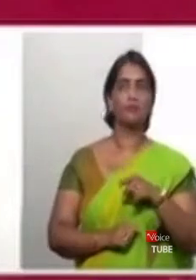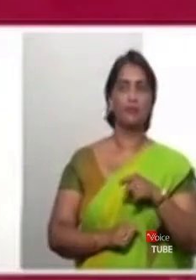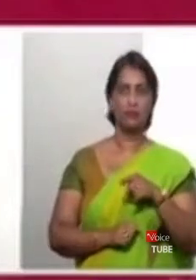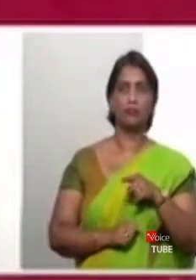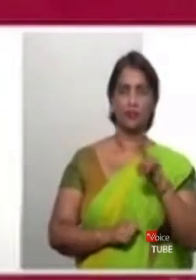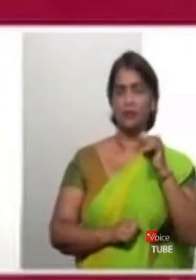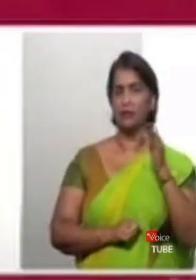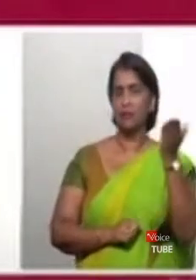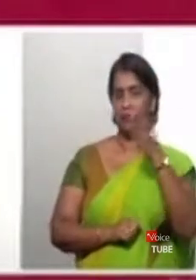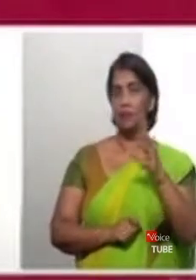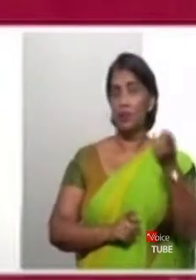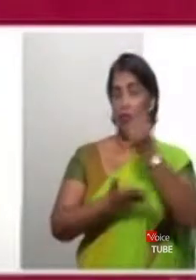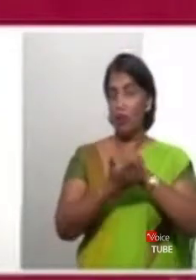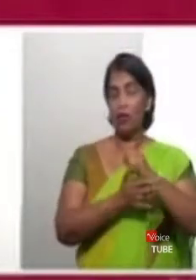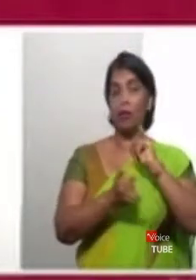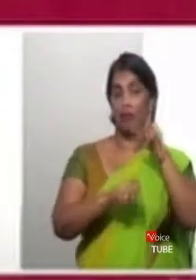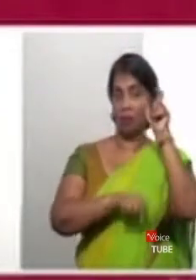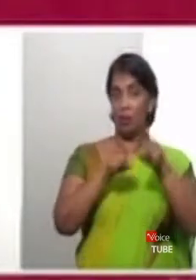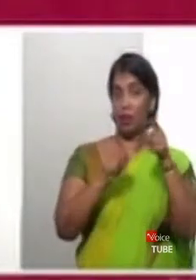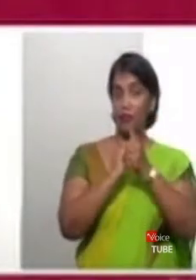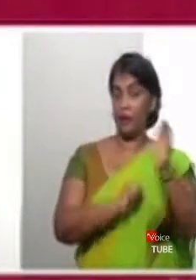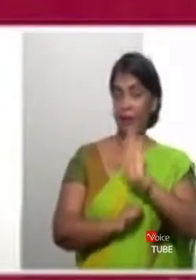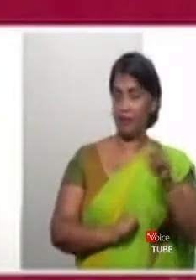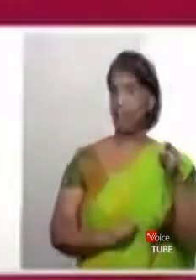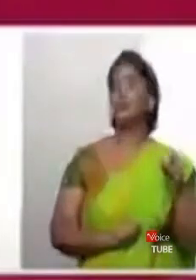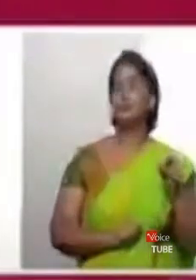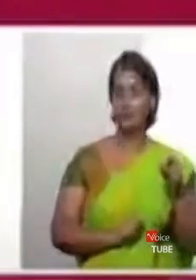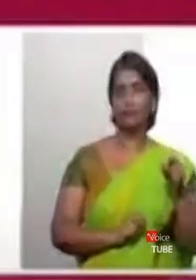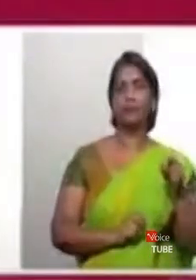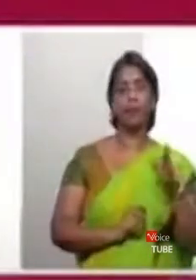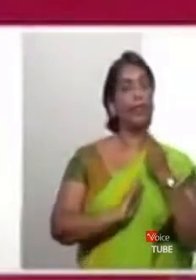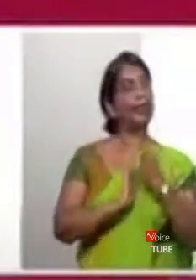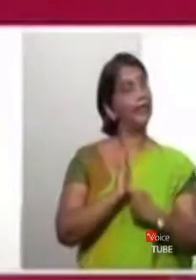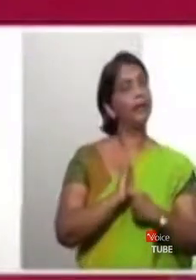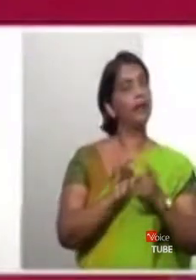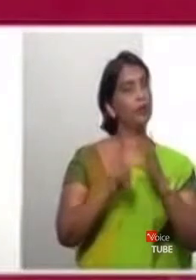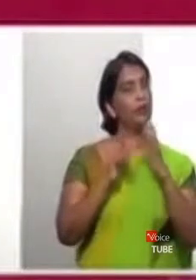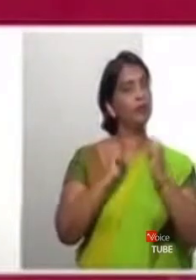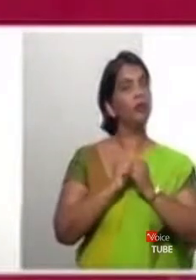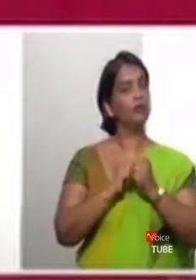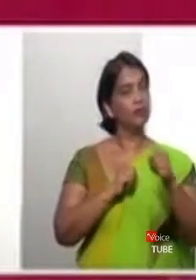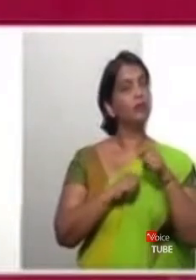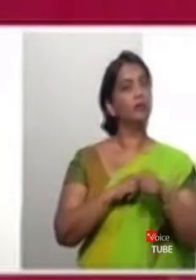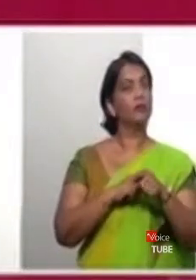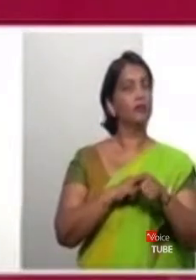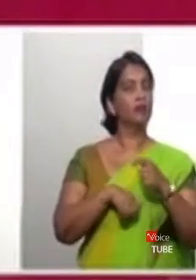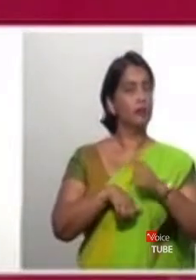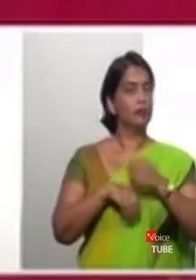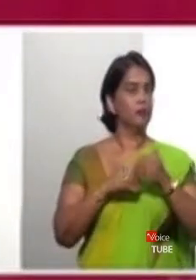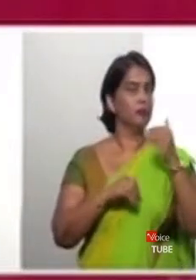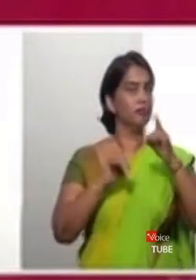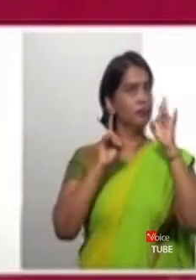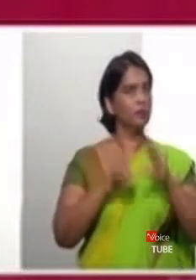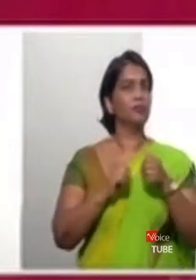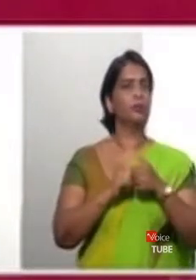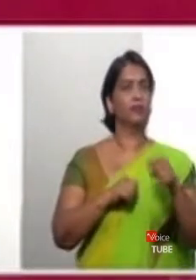ගන්න තැන් තියෙනවා. අපි සියලුම නිලධාරීන්ට කියනවා එහෙම කරන්න ඕනේ නැහැ. නීත්‍යානුකූලව ගන්න ක්‍රියාමාර්ග ගන්න, ඒ සීමාව